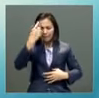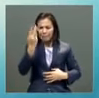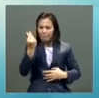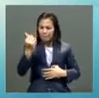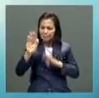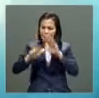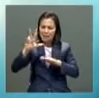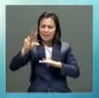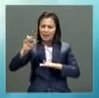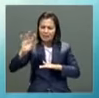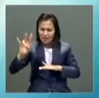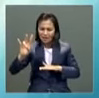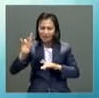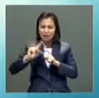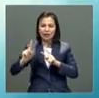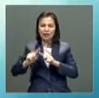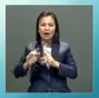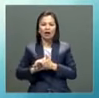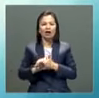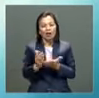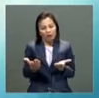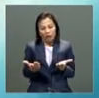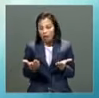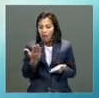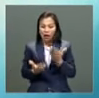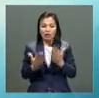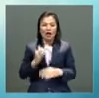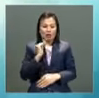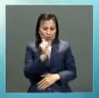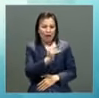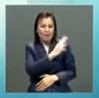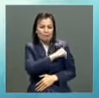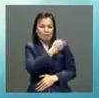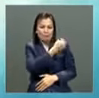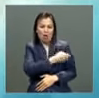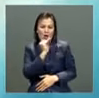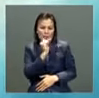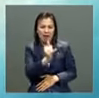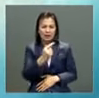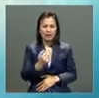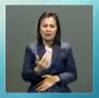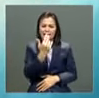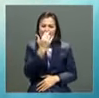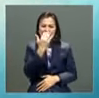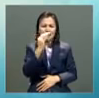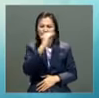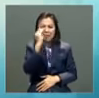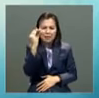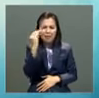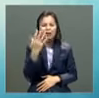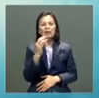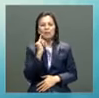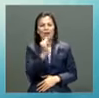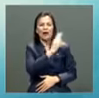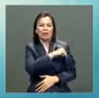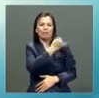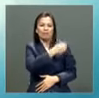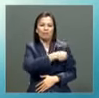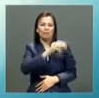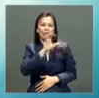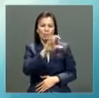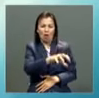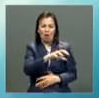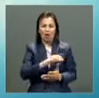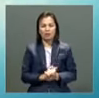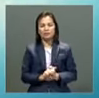าเลยนะครับหรือตอนนี้เป็นไข้ต่ำๆอะไรทั้งหลายก็รีบมาหรือไอแห้งๆก็รีบมานะครับอันนี้ของจีนไป